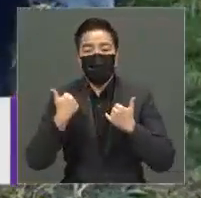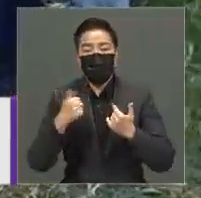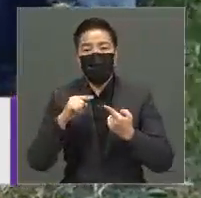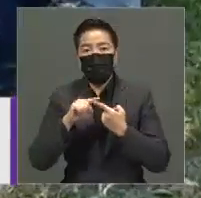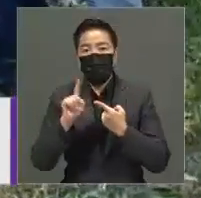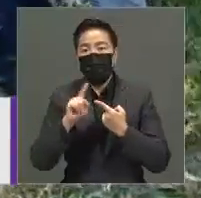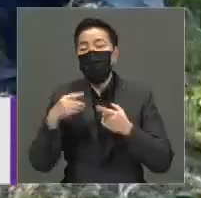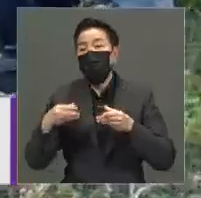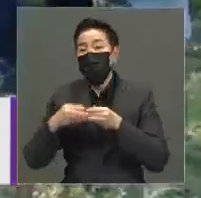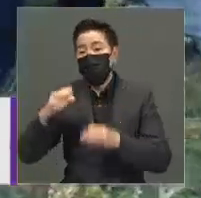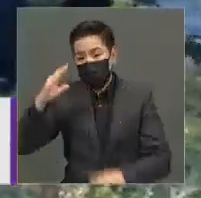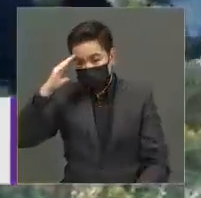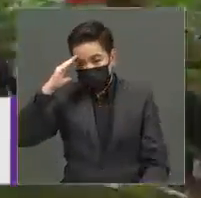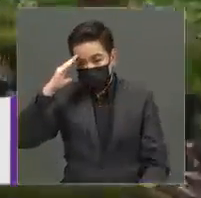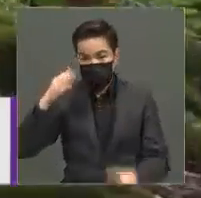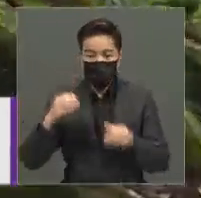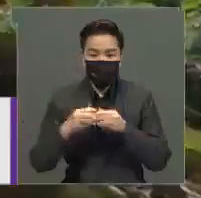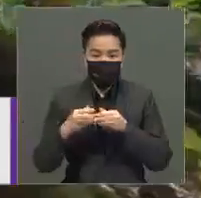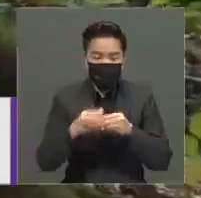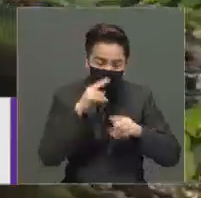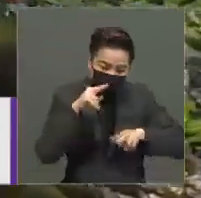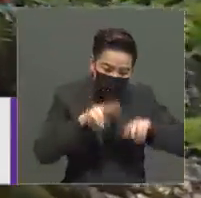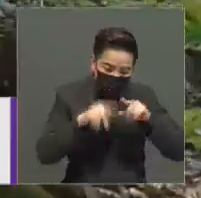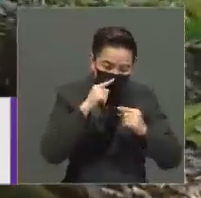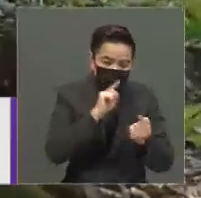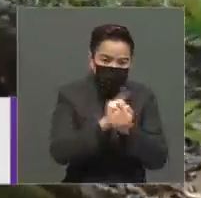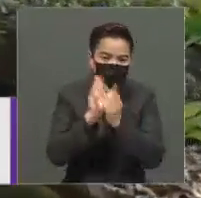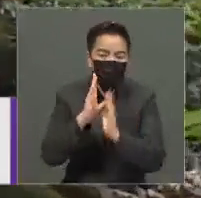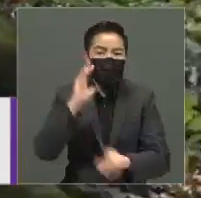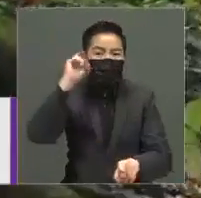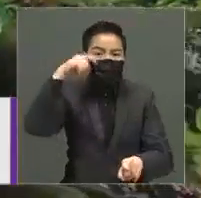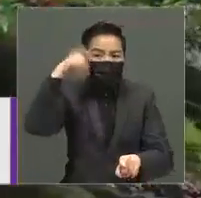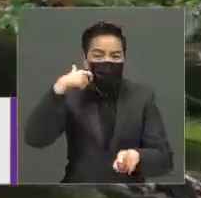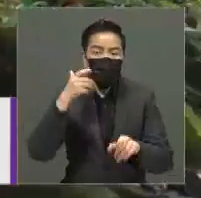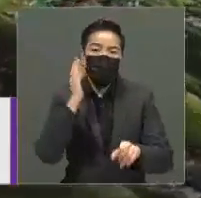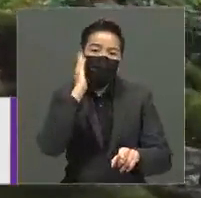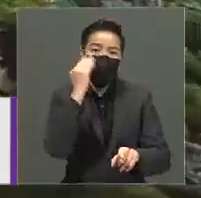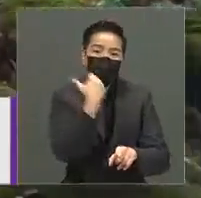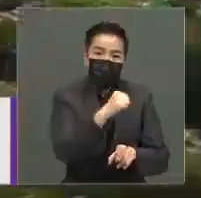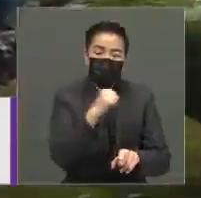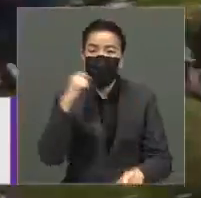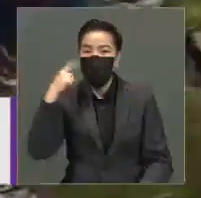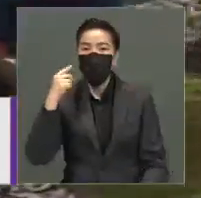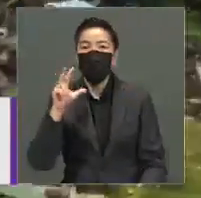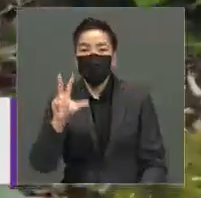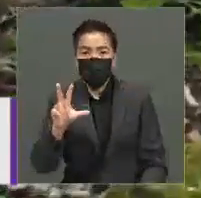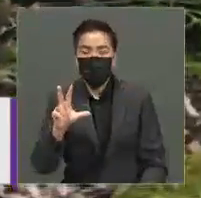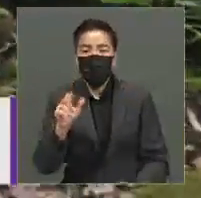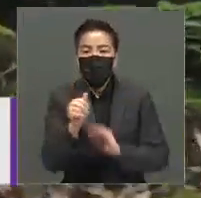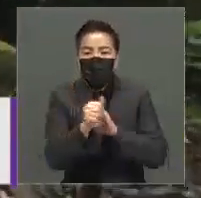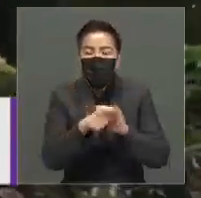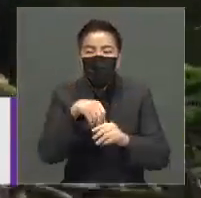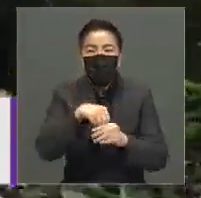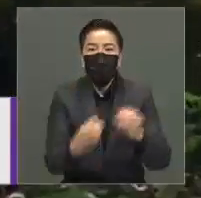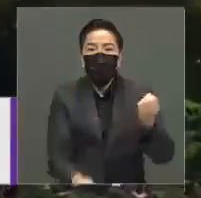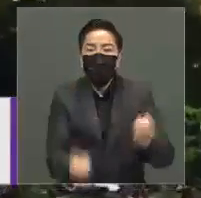านที่35จึงจัดชุดปฏิบัติการเข้าตรวจสอบพื้นที่นะครับพบแรงงานชาวเมียนมาเป็นชาย10หญิง3คนซุกซ่อนตัว